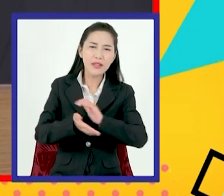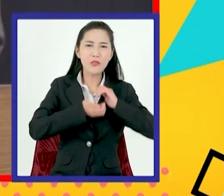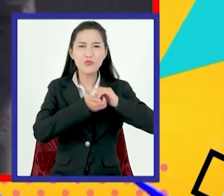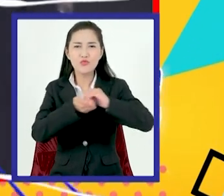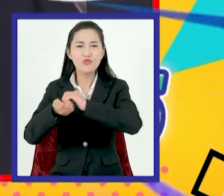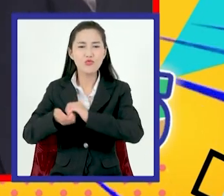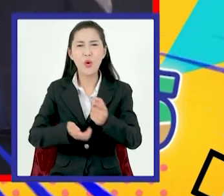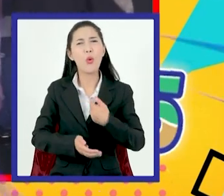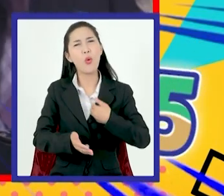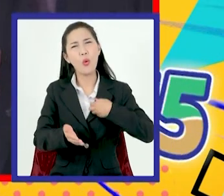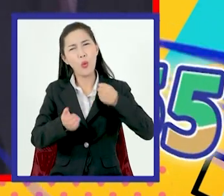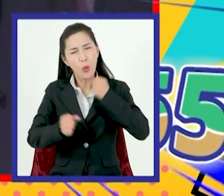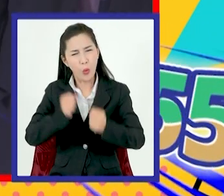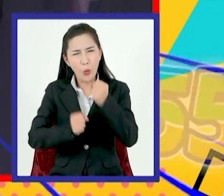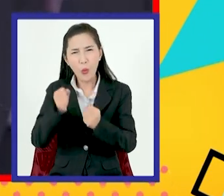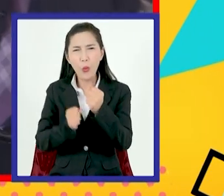อ้ยิกเลย